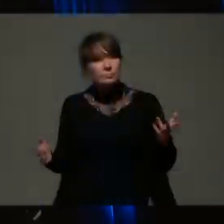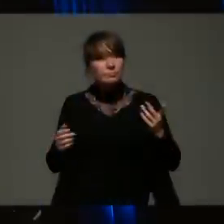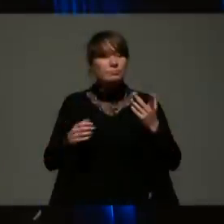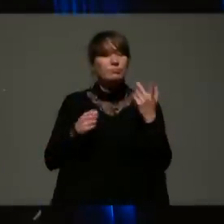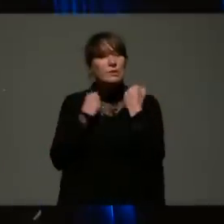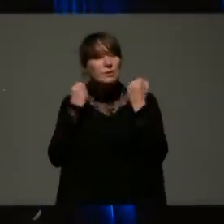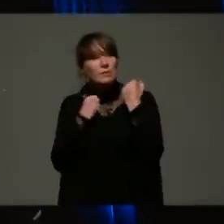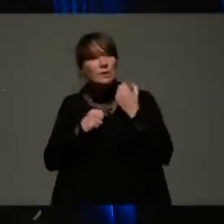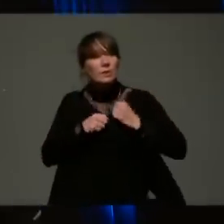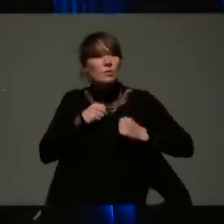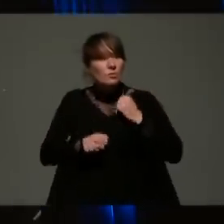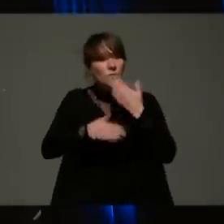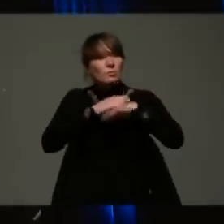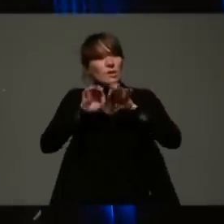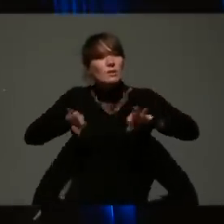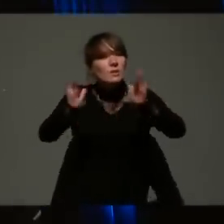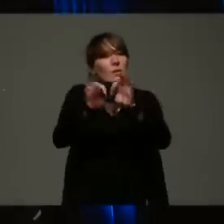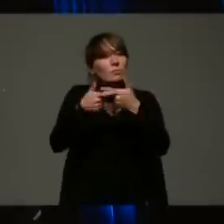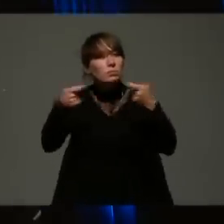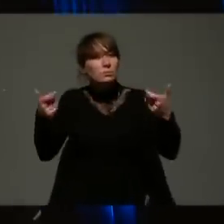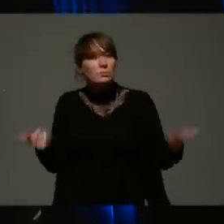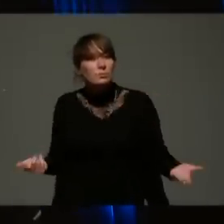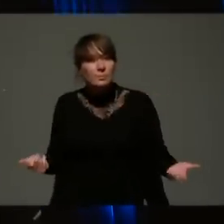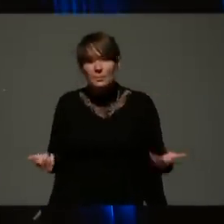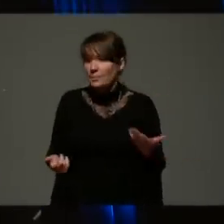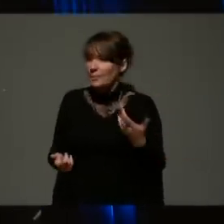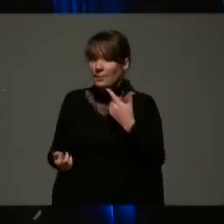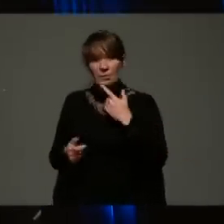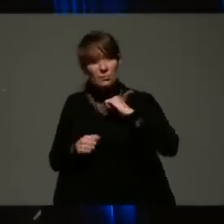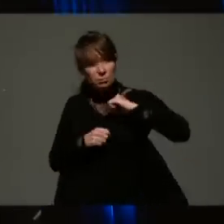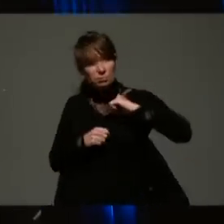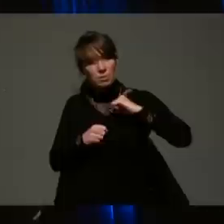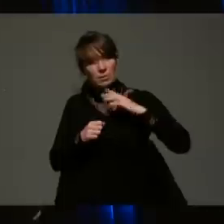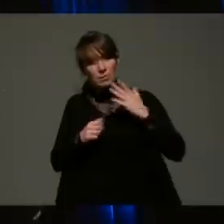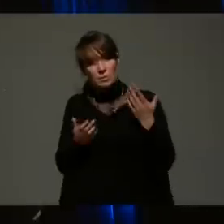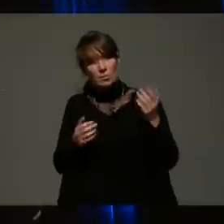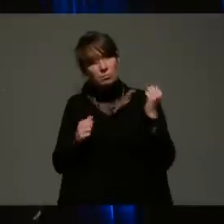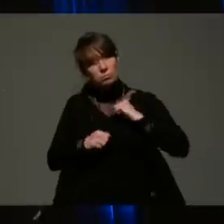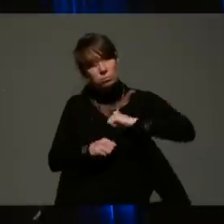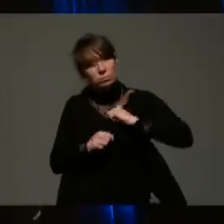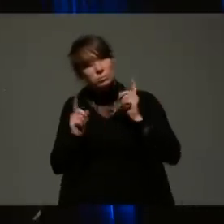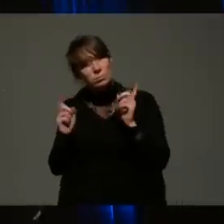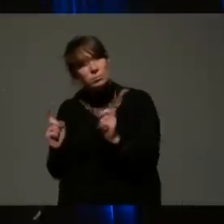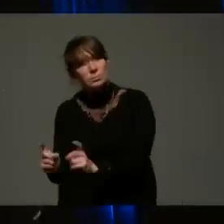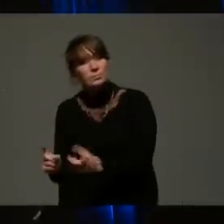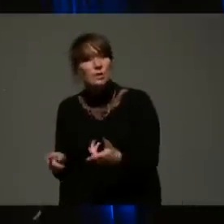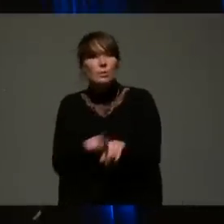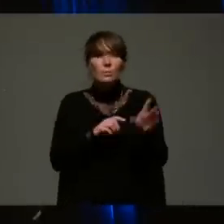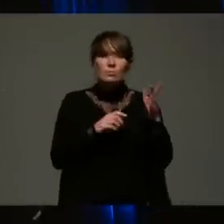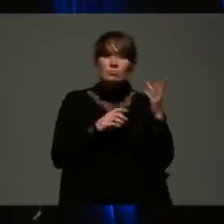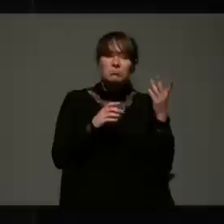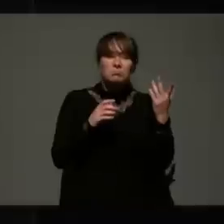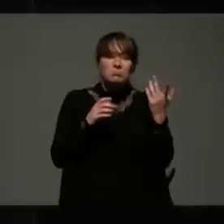par exemple, était allée de l'intensité à la diminution de l'intensité de l'activité. Je dirais que pour la course à pied, on est un peu dans le